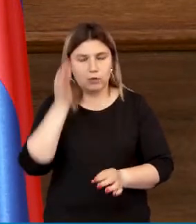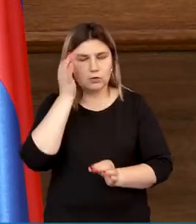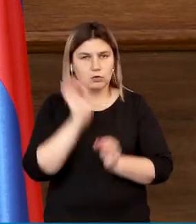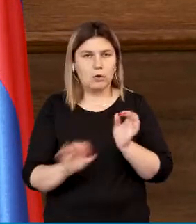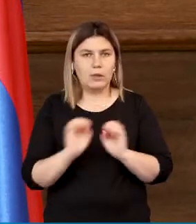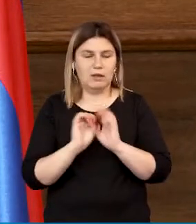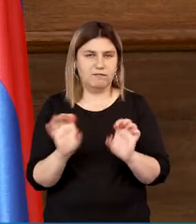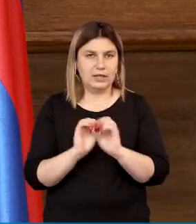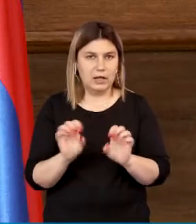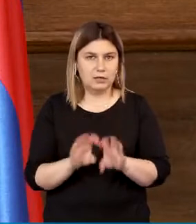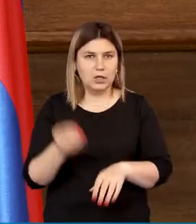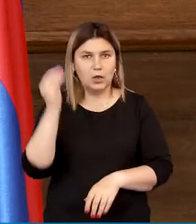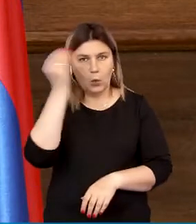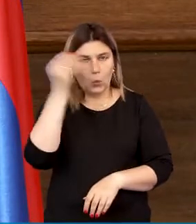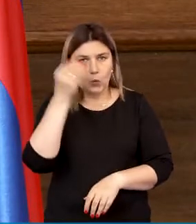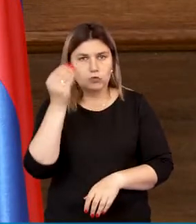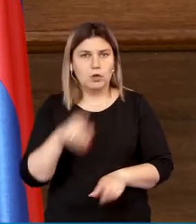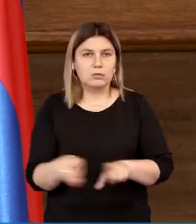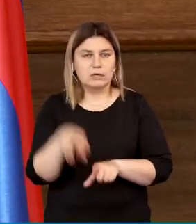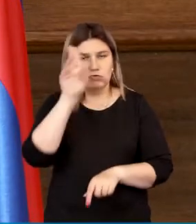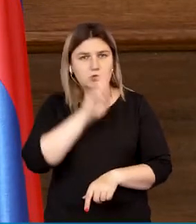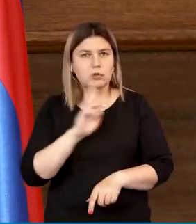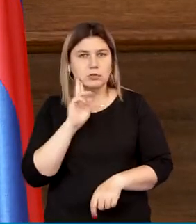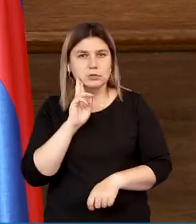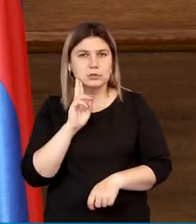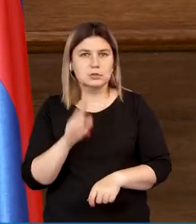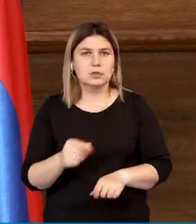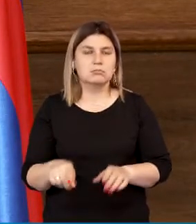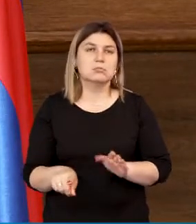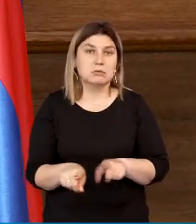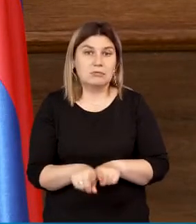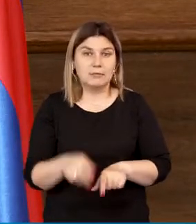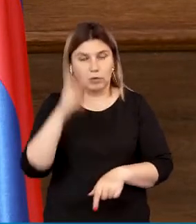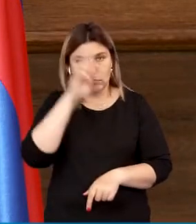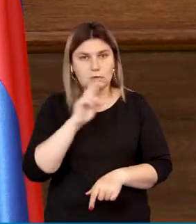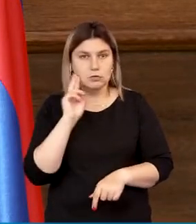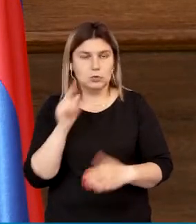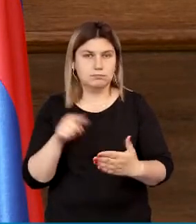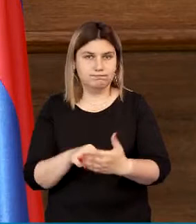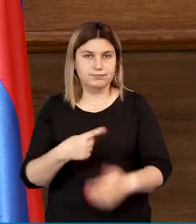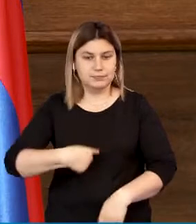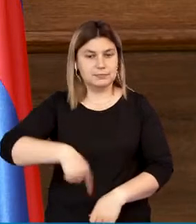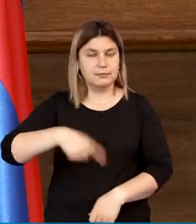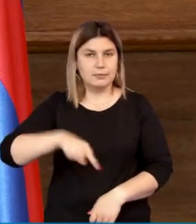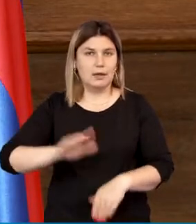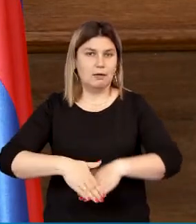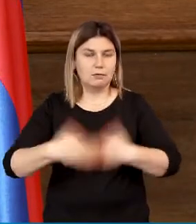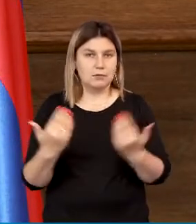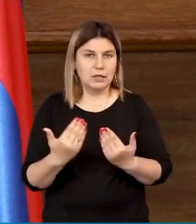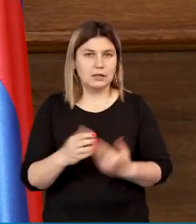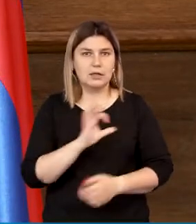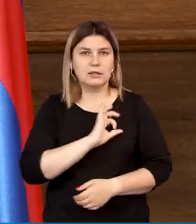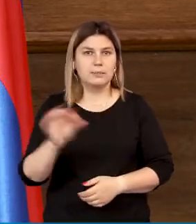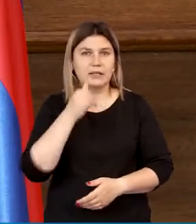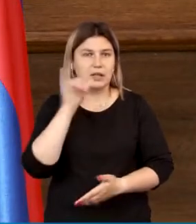wyjaśniane uczniom, także rodzicom. Też i do rodziców, mam nadzieję, trafi w najbliższych dniach specjalny